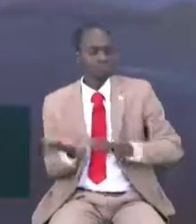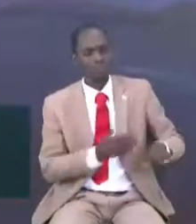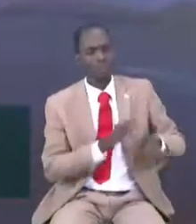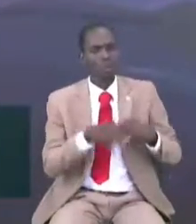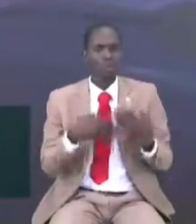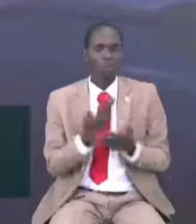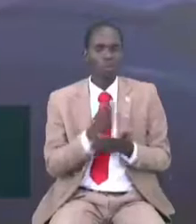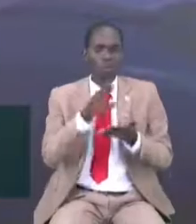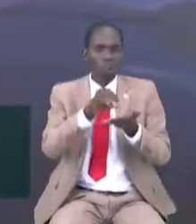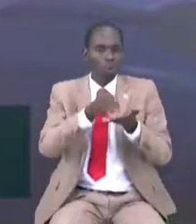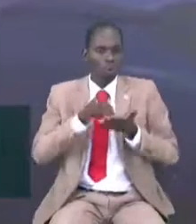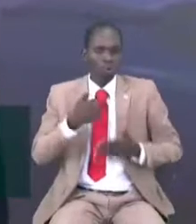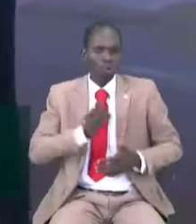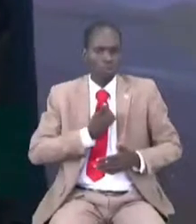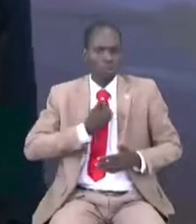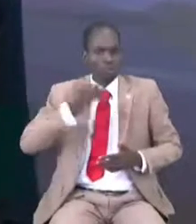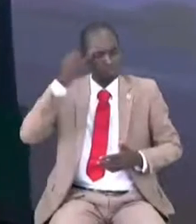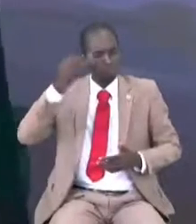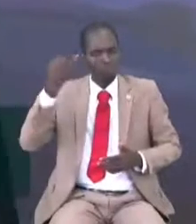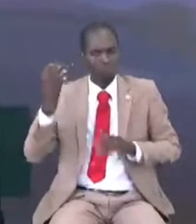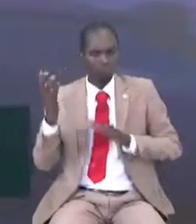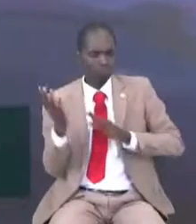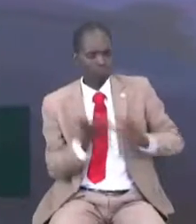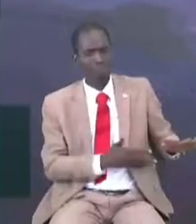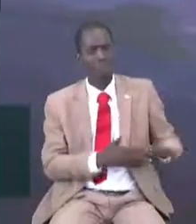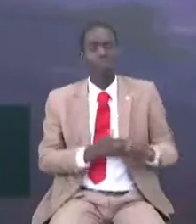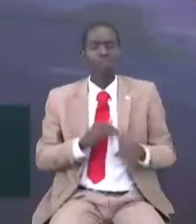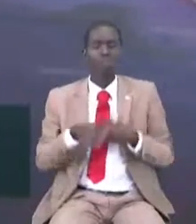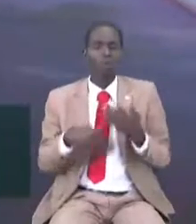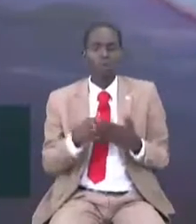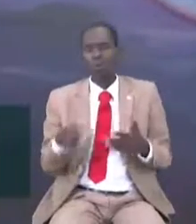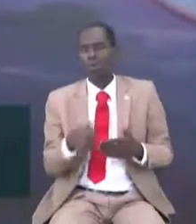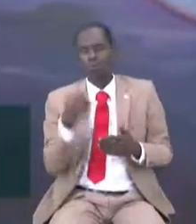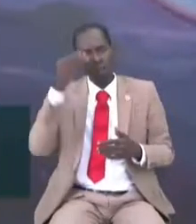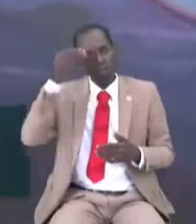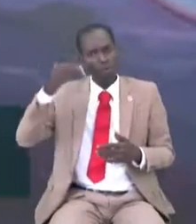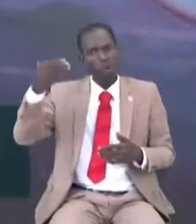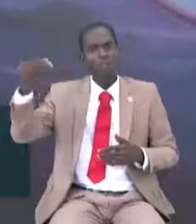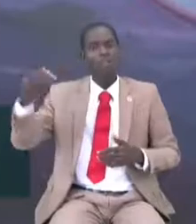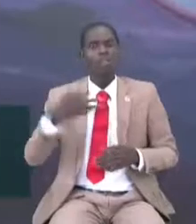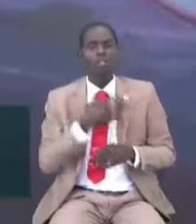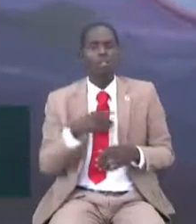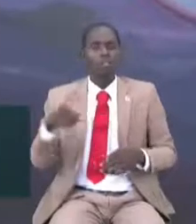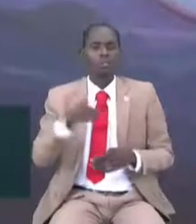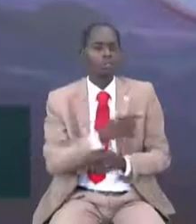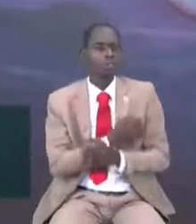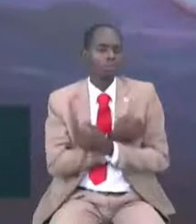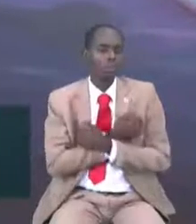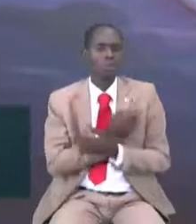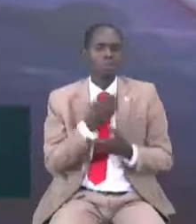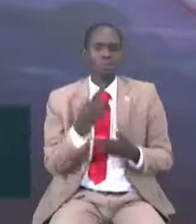opinion et vous embrasser l'exaltation de Christ. Philippiens au chapitre